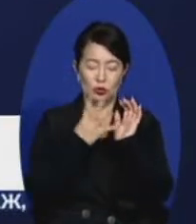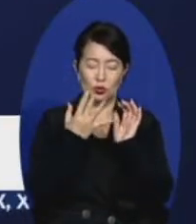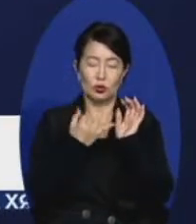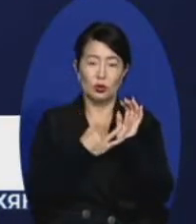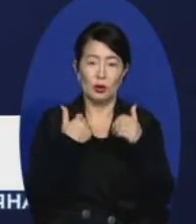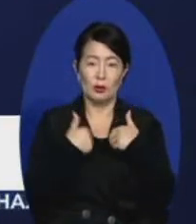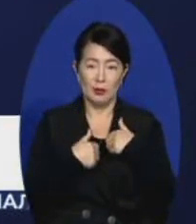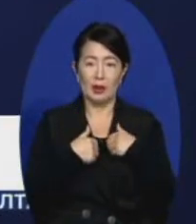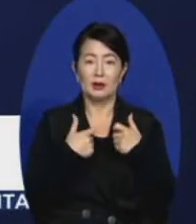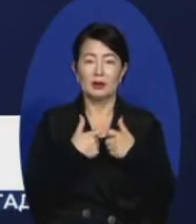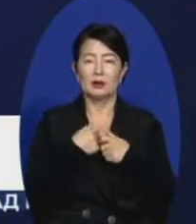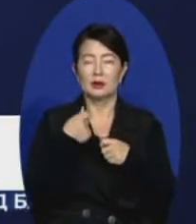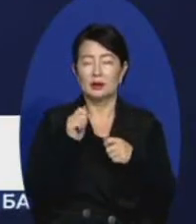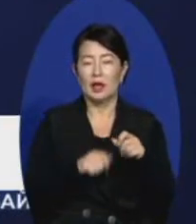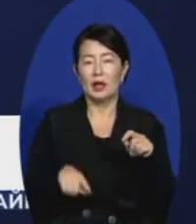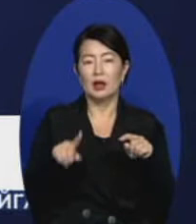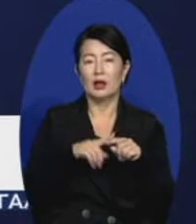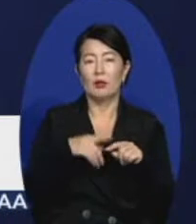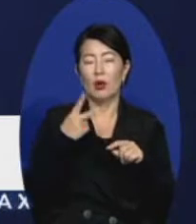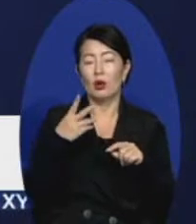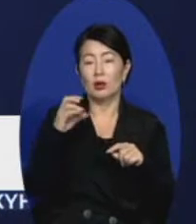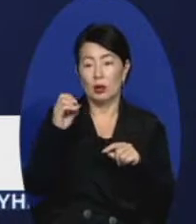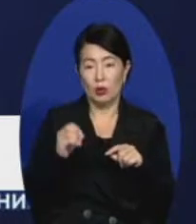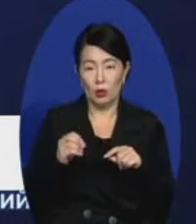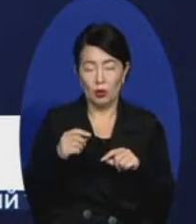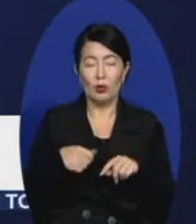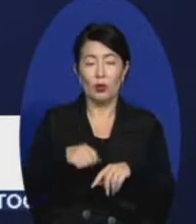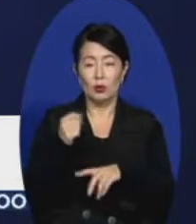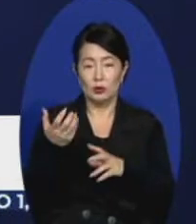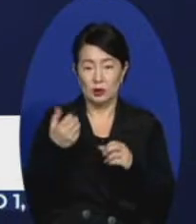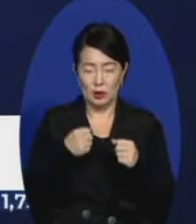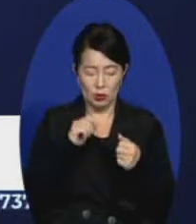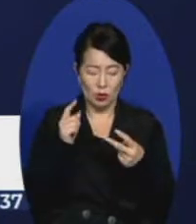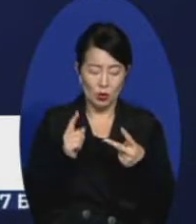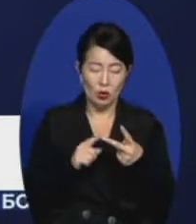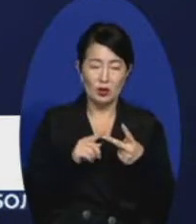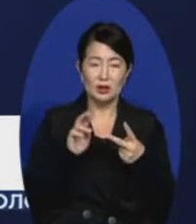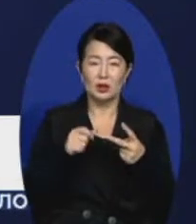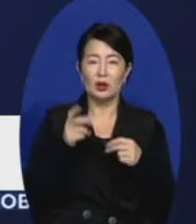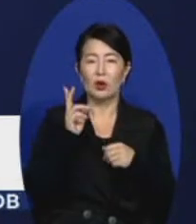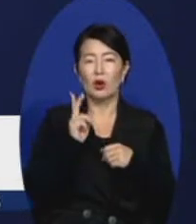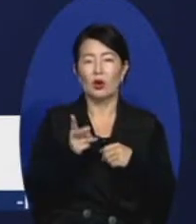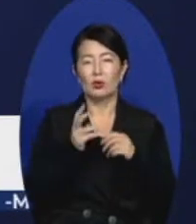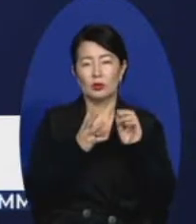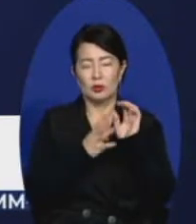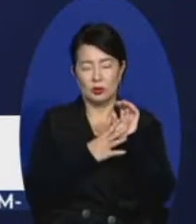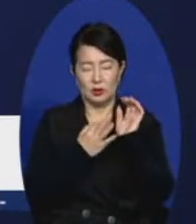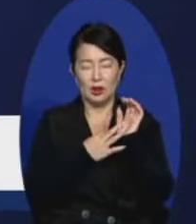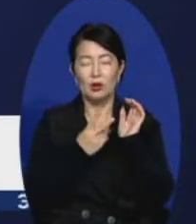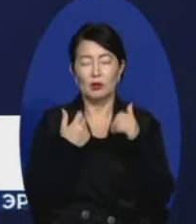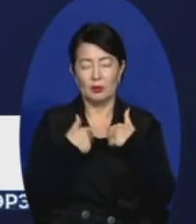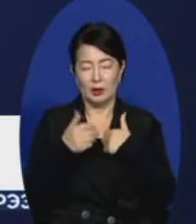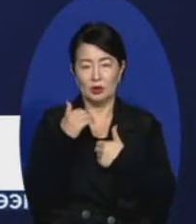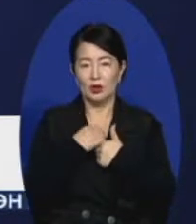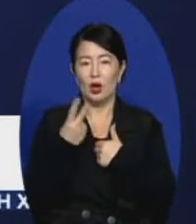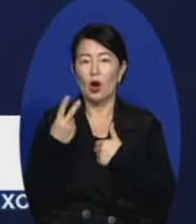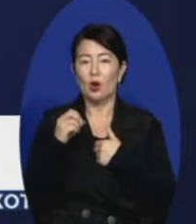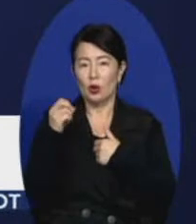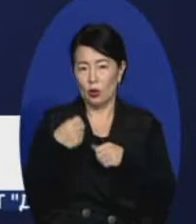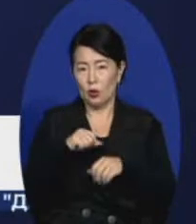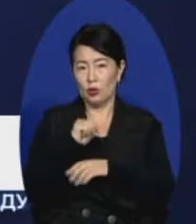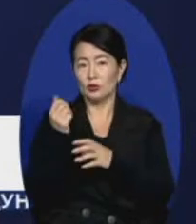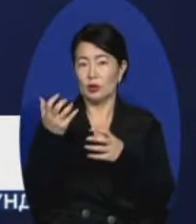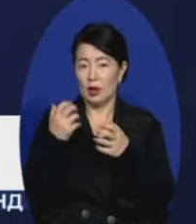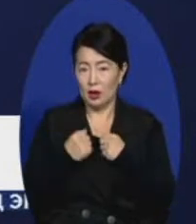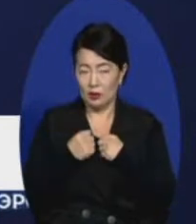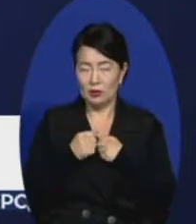багш багтаж, цалин дээрээ 25% урамшуулал авахаар болжээ. 2-р зэрэглэлд 2982 багш багтаж, 20%